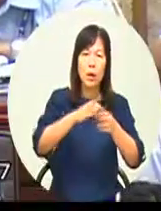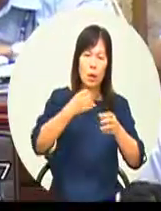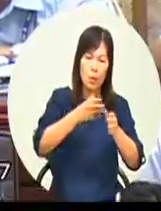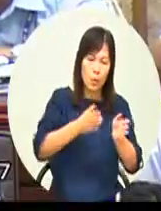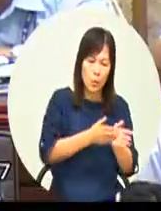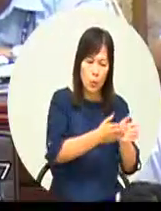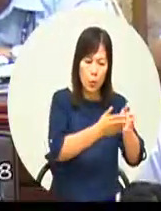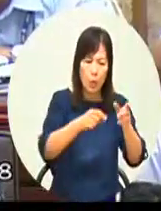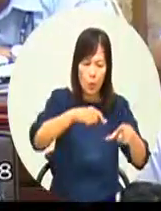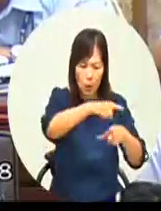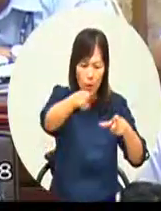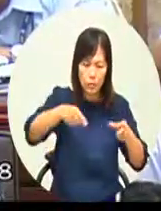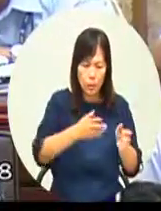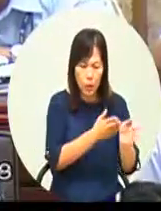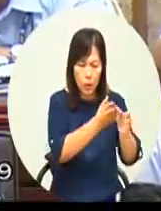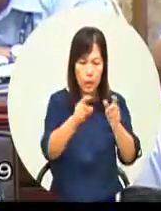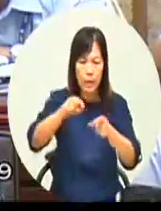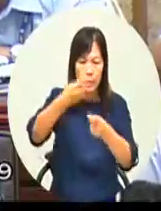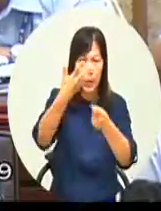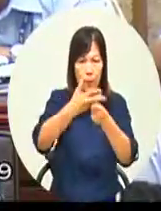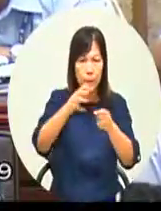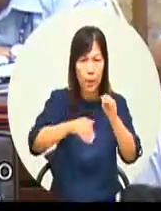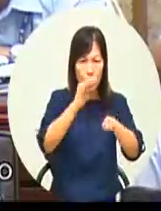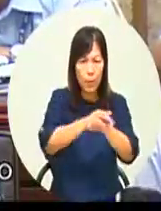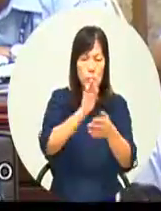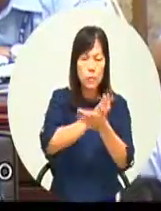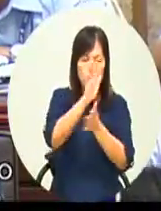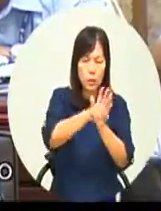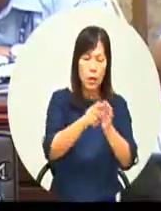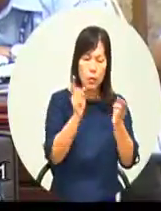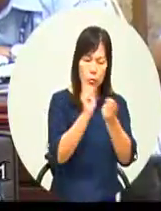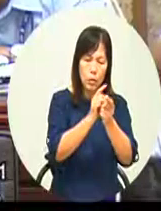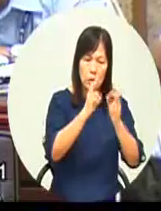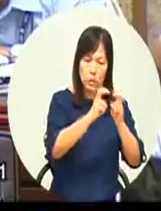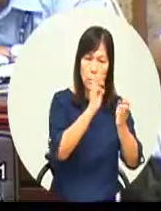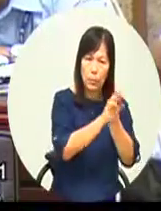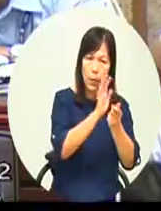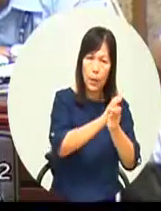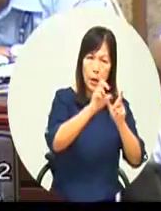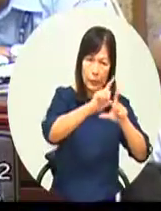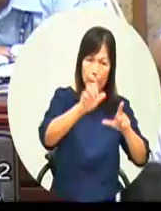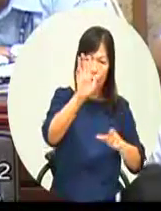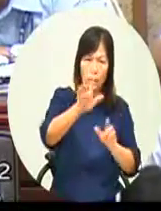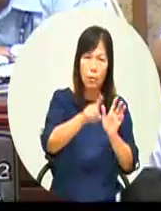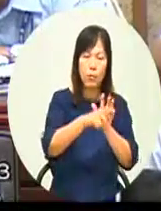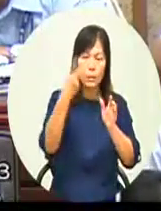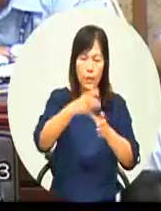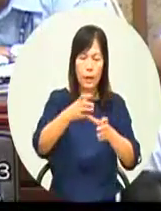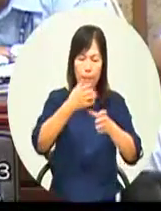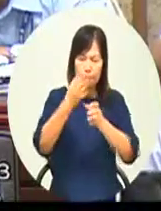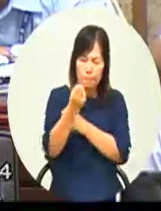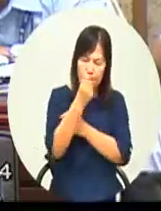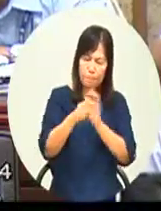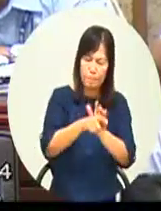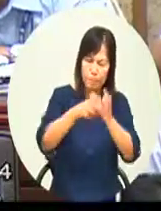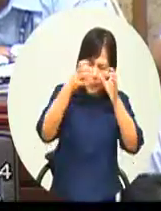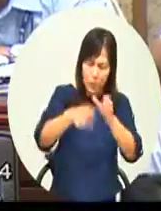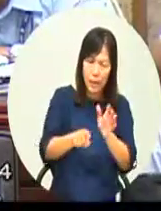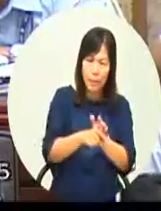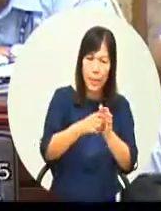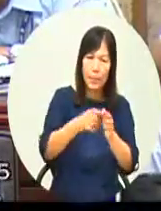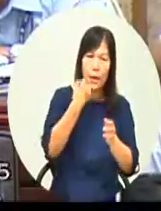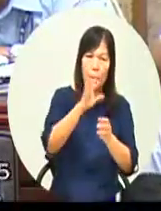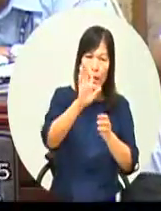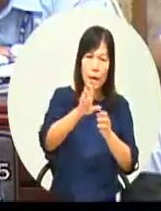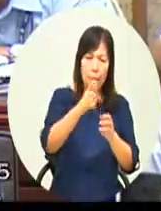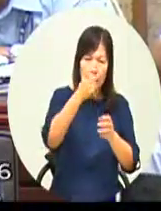在108年完成之后，其实对于捷运的帮助会很大。那另外就是我们也积极在建构更大的密度部分，就是我们一环二